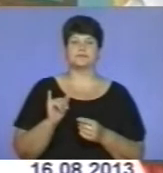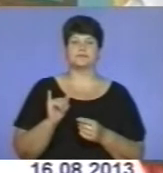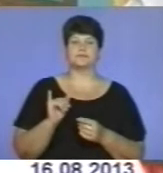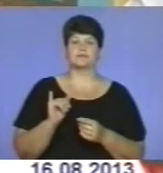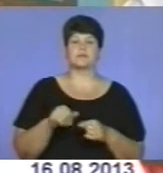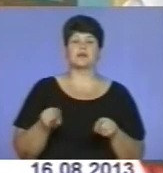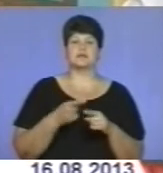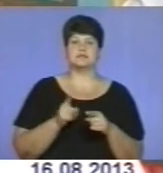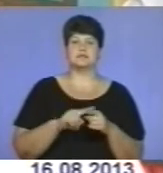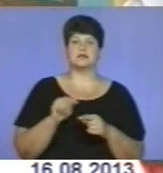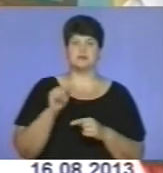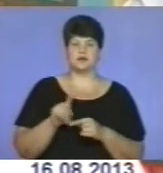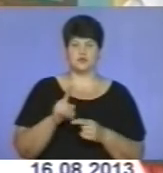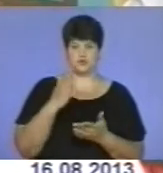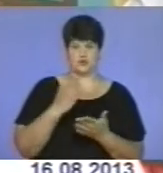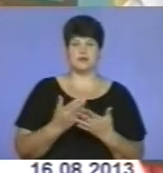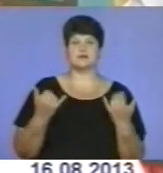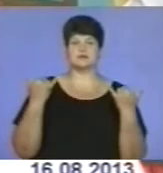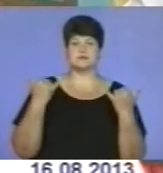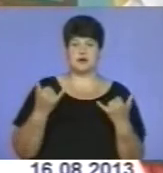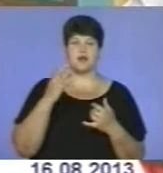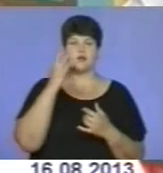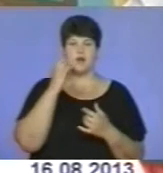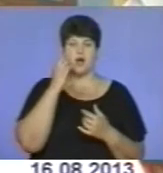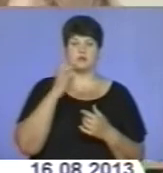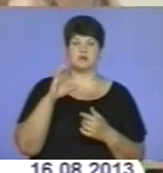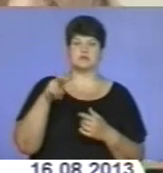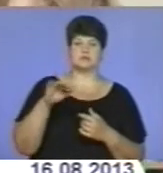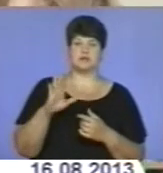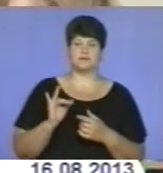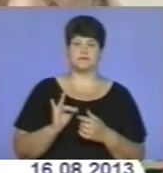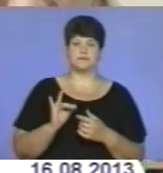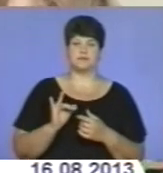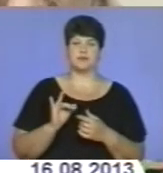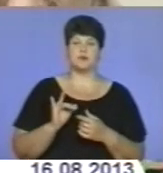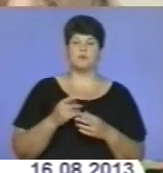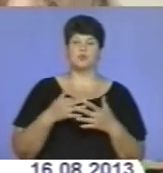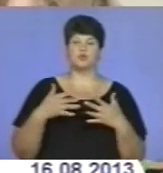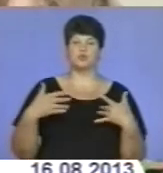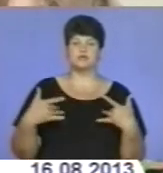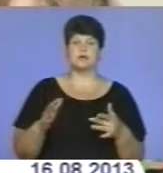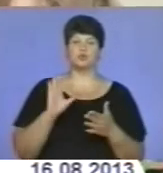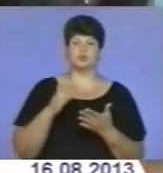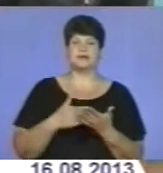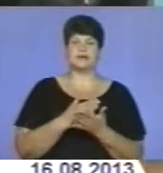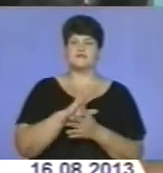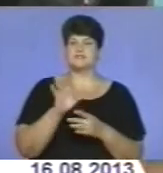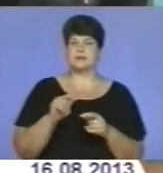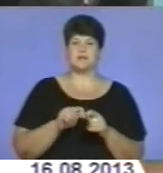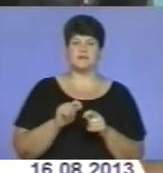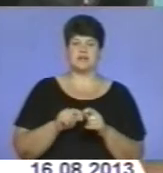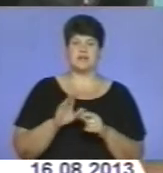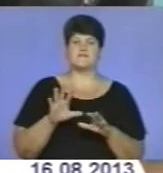це, що зараз є вже яблука, сливи. Продукція на ярмарку буде якісна, усе перевірятимуть